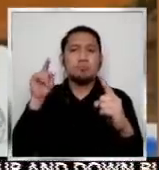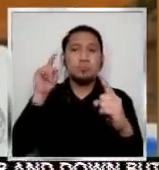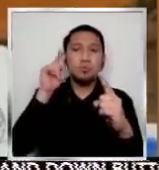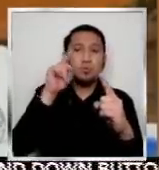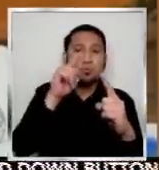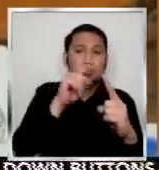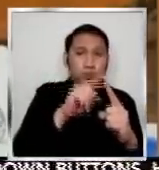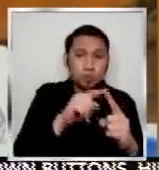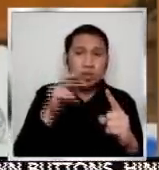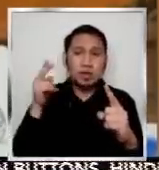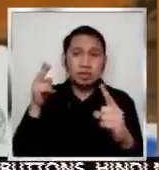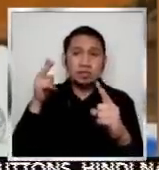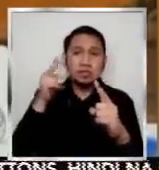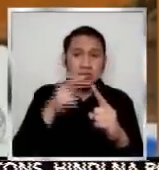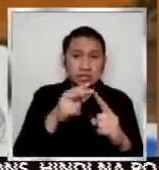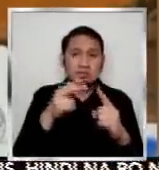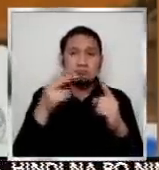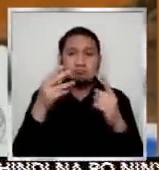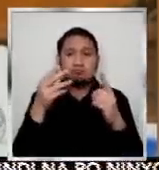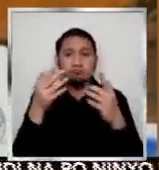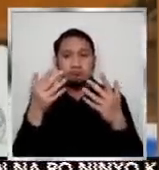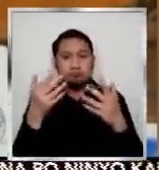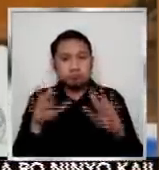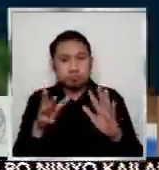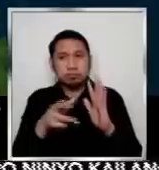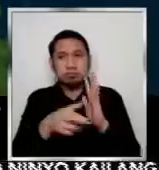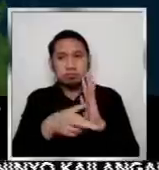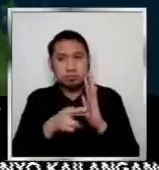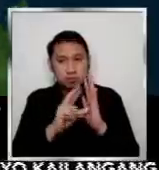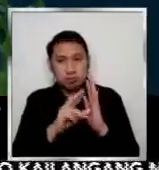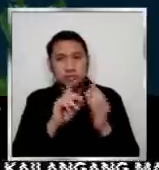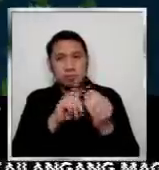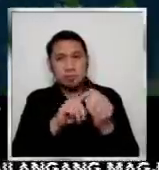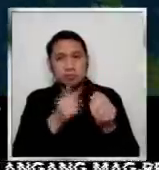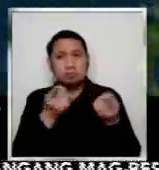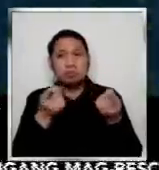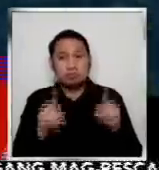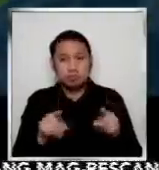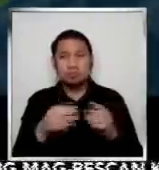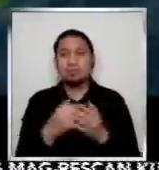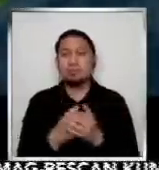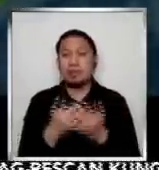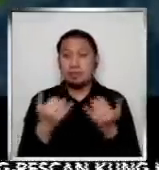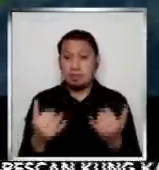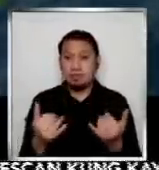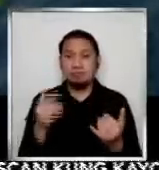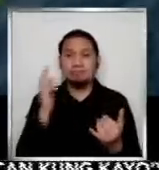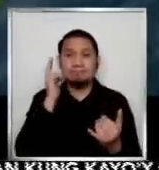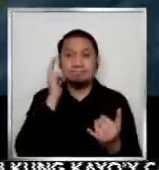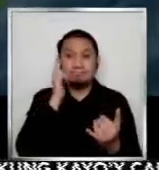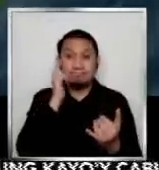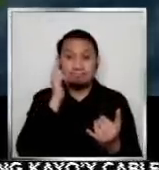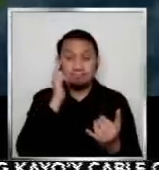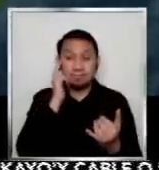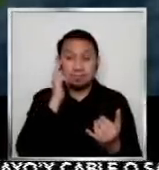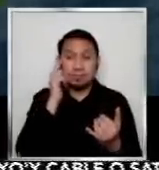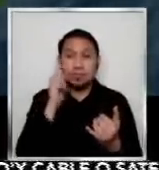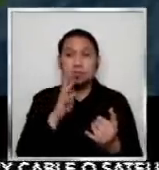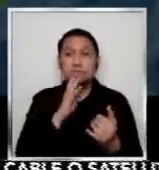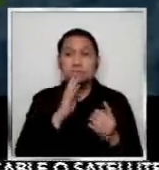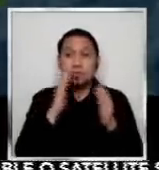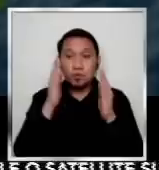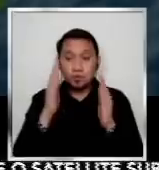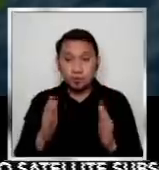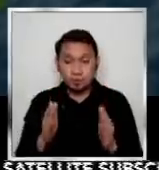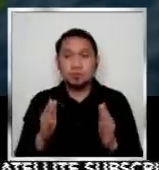until we have reviewed the general situation. Dagdag ni Presidential Spokesperson Harry Roque, GCQ na rin ang Mandaue